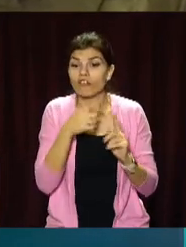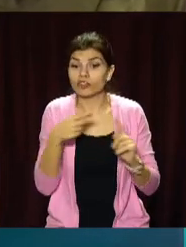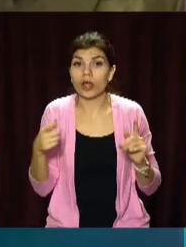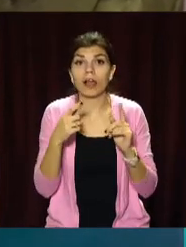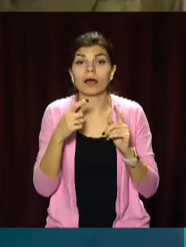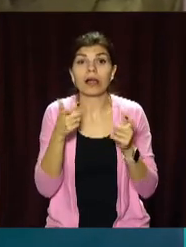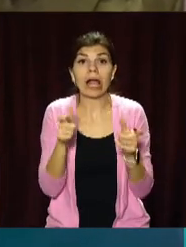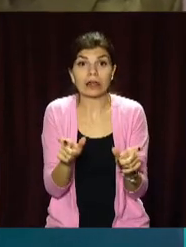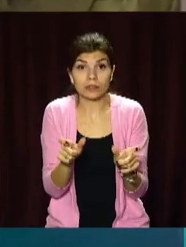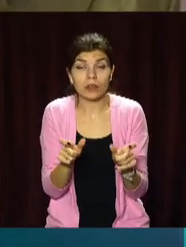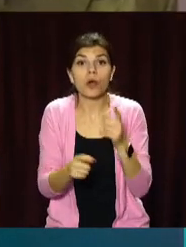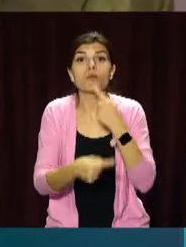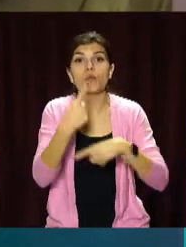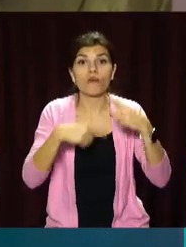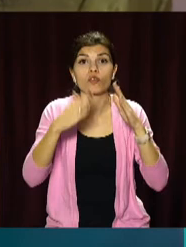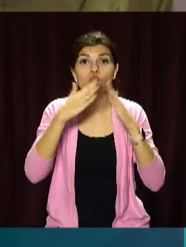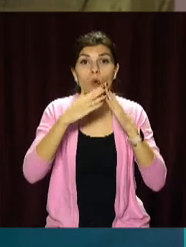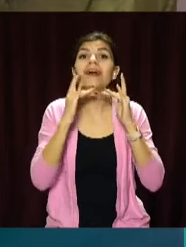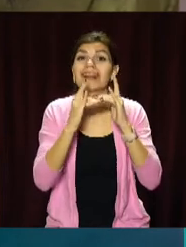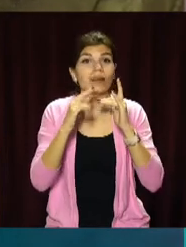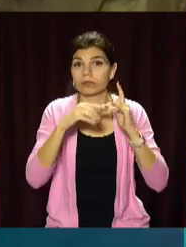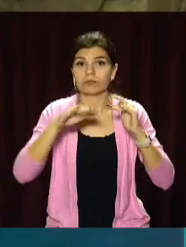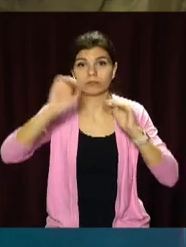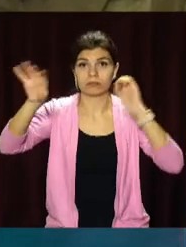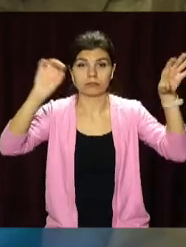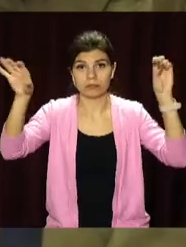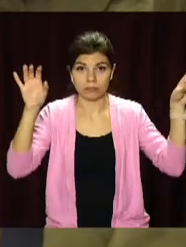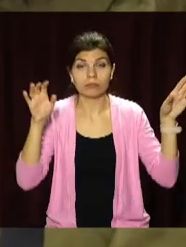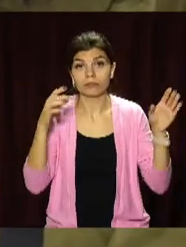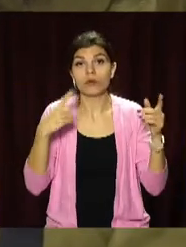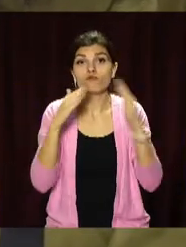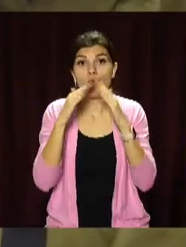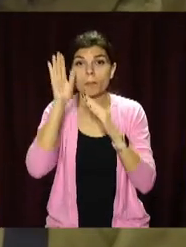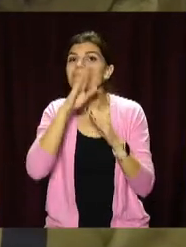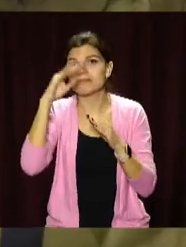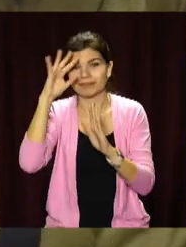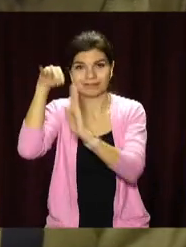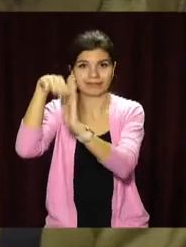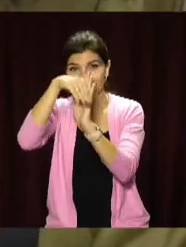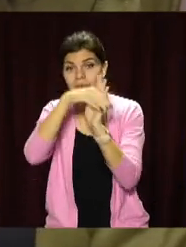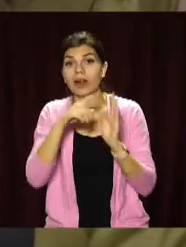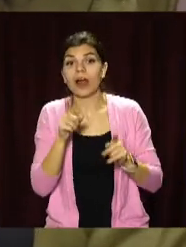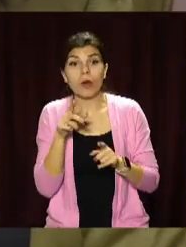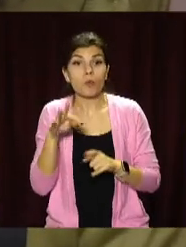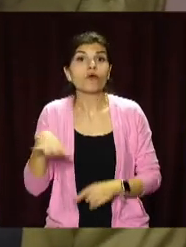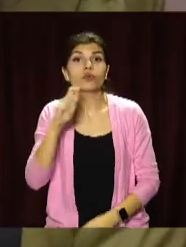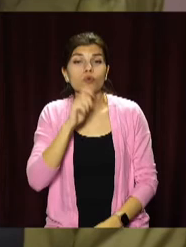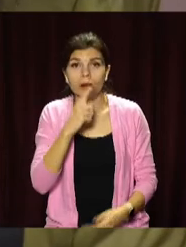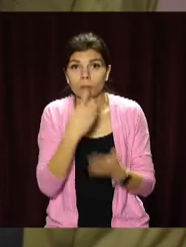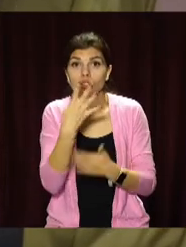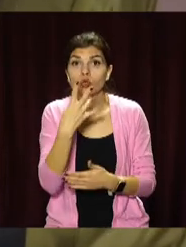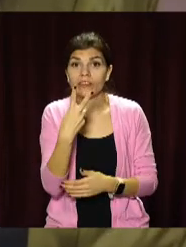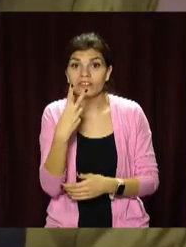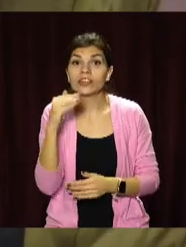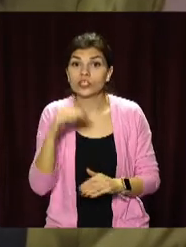карантину повернули додому дітей з інтернатних закладів. Таких по всій країні було 42